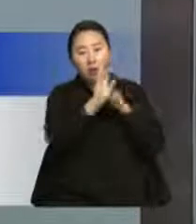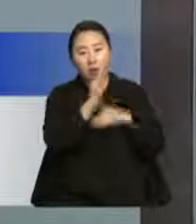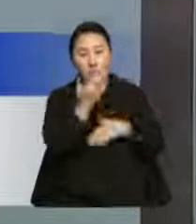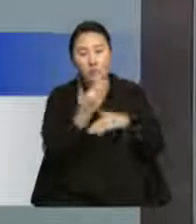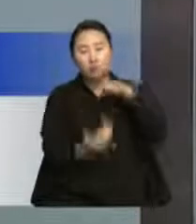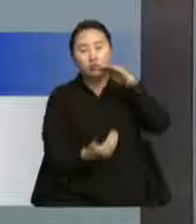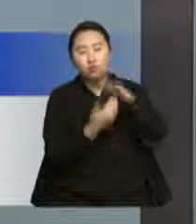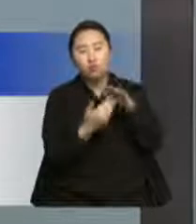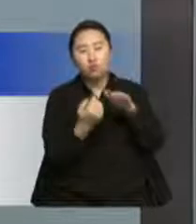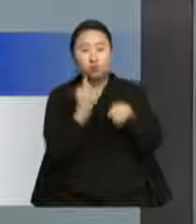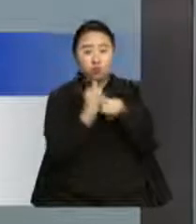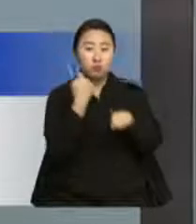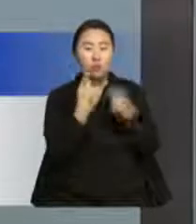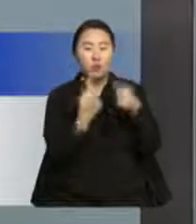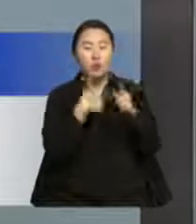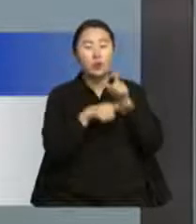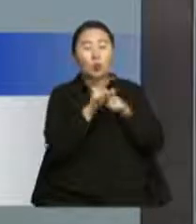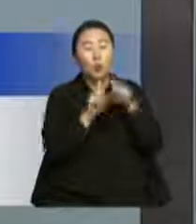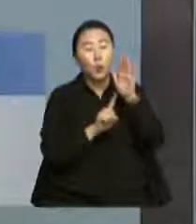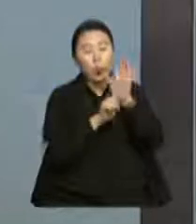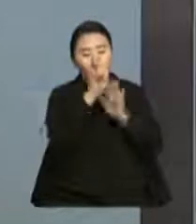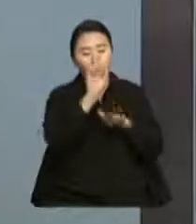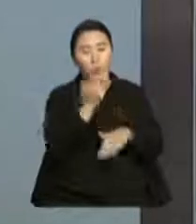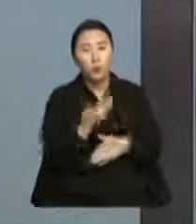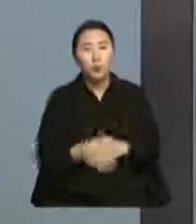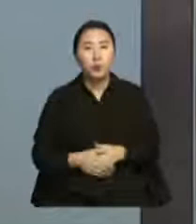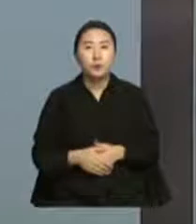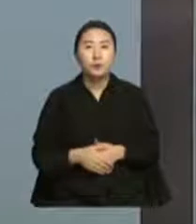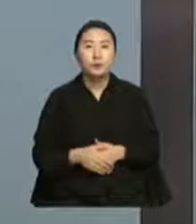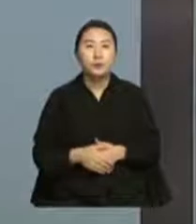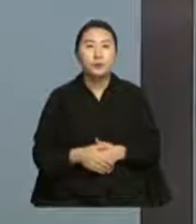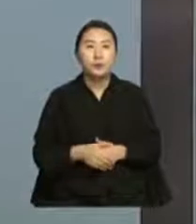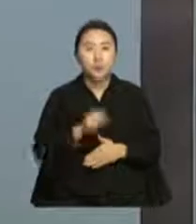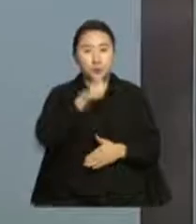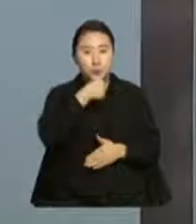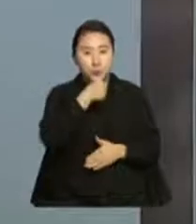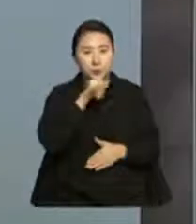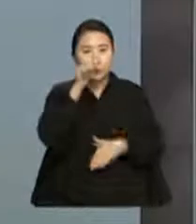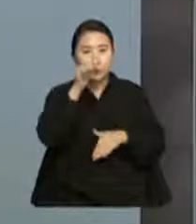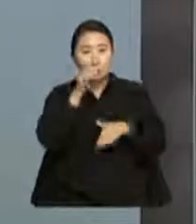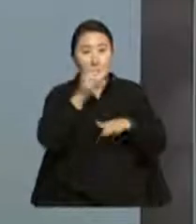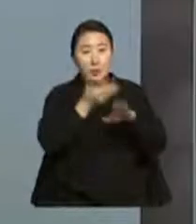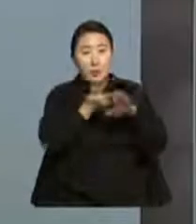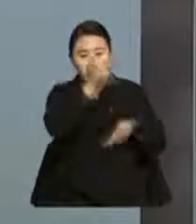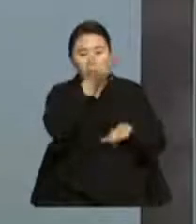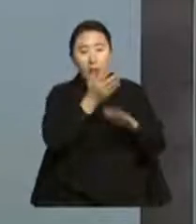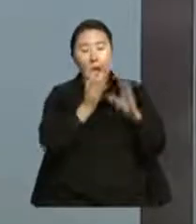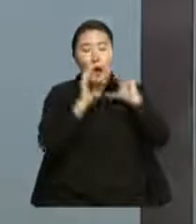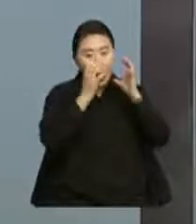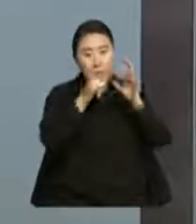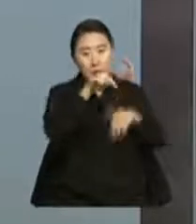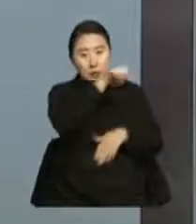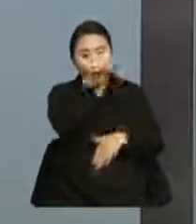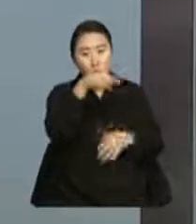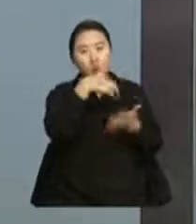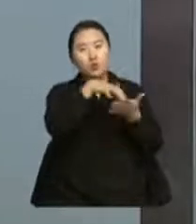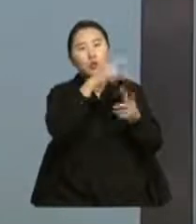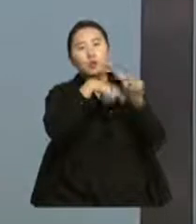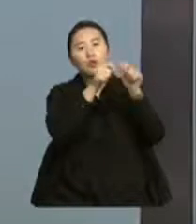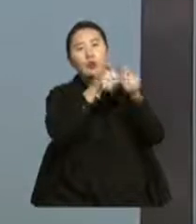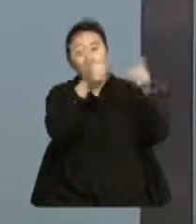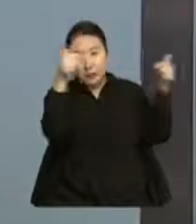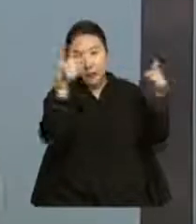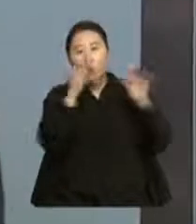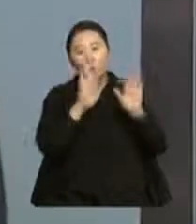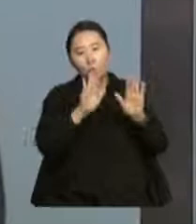최고 점수도 예전보다 작년보다는 좀 높게 나왔습니다. 그 표준 점수에서 좀 상위권 점수 받은 아이들 숫자가 좀더 늘어난